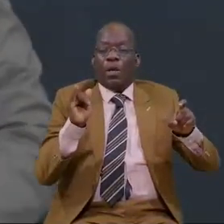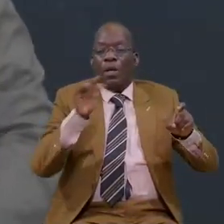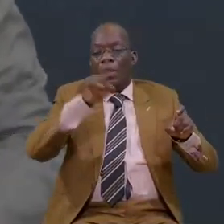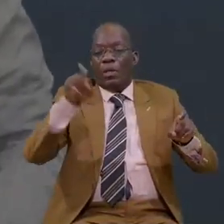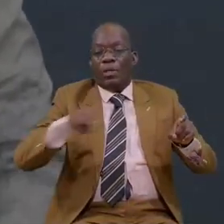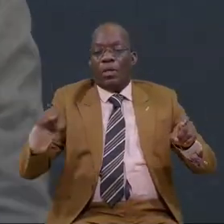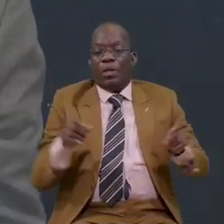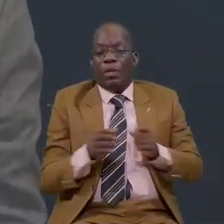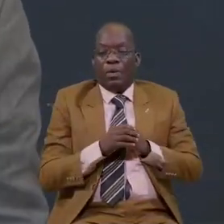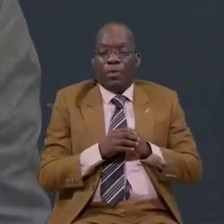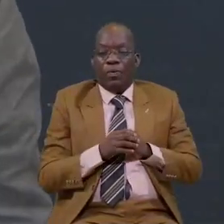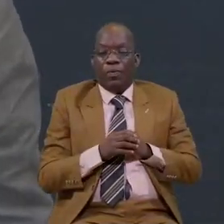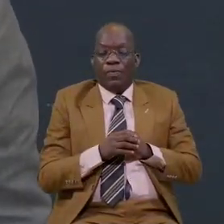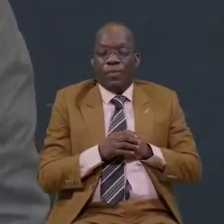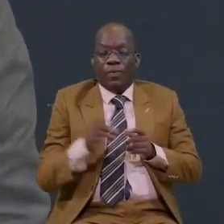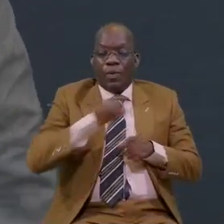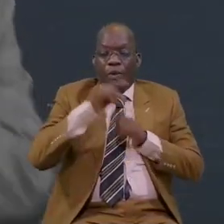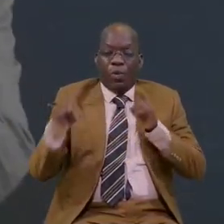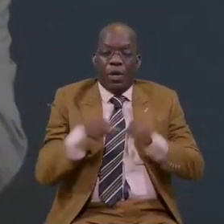il reste X.